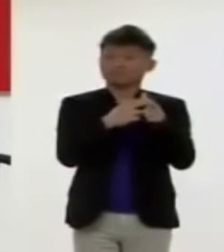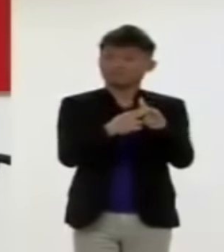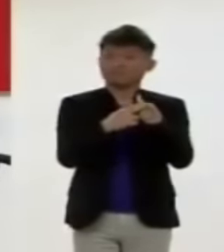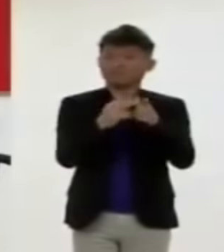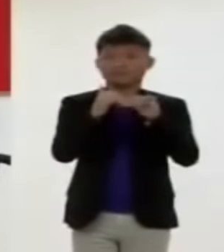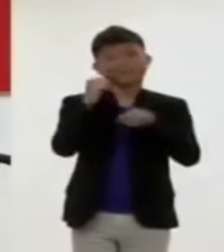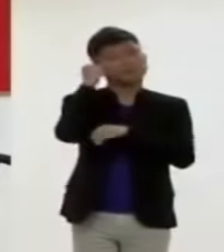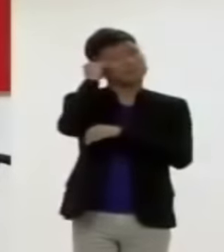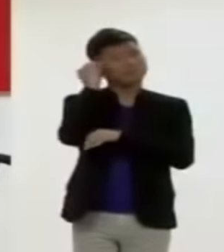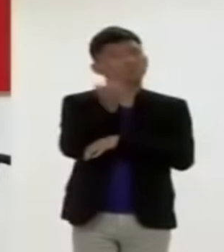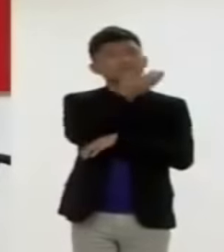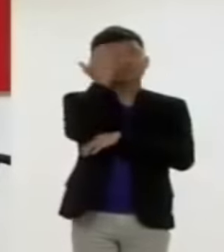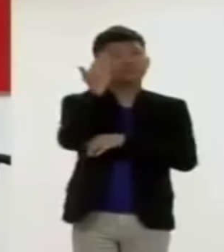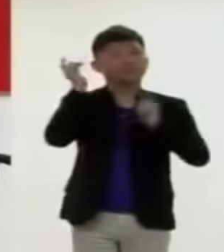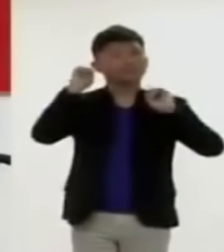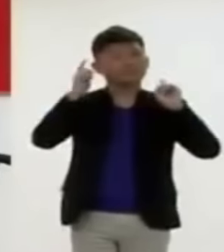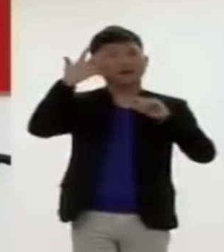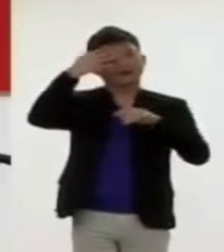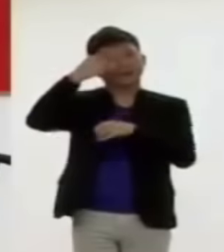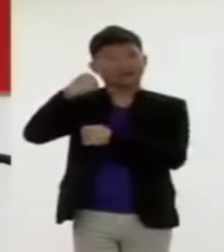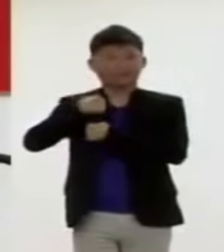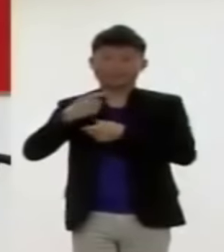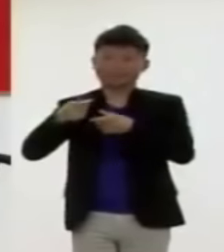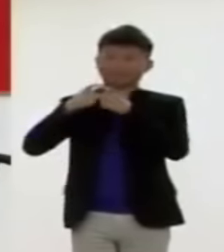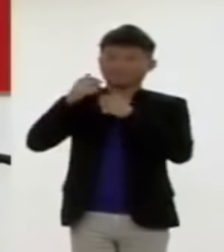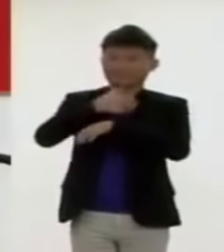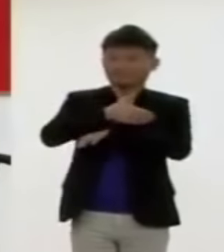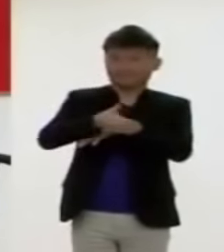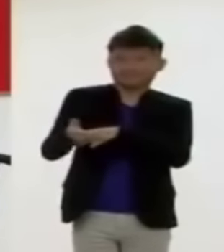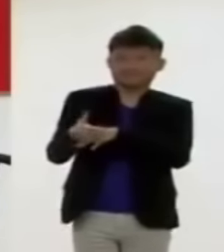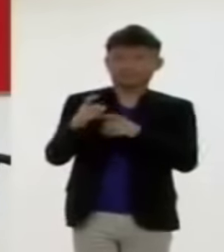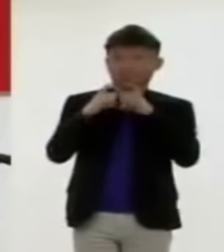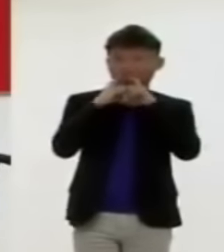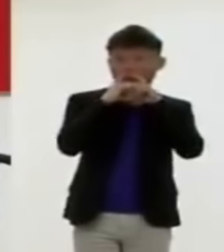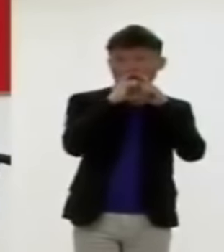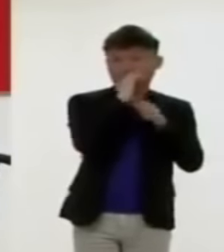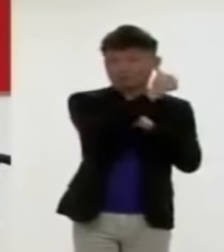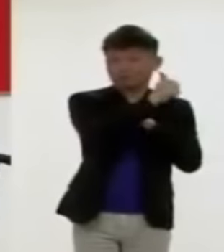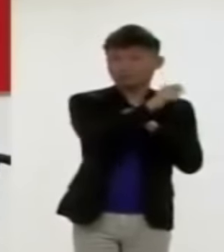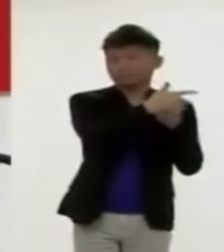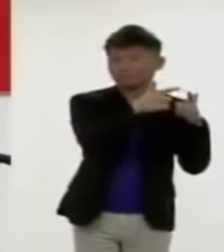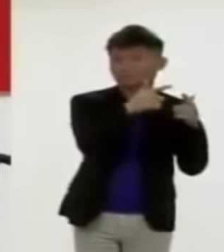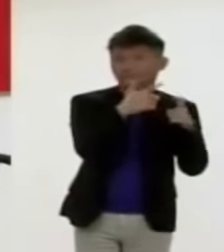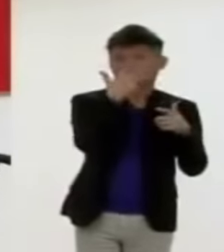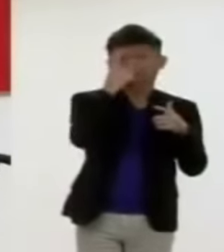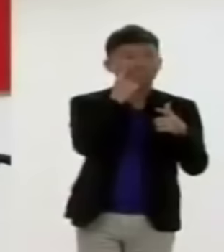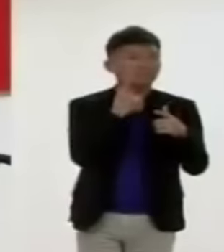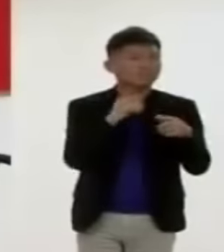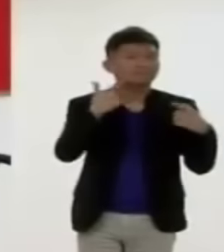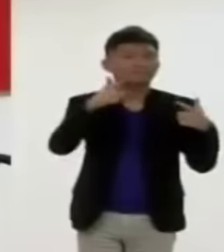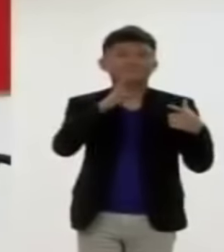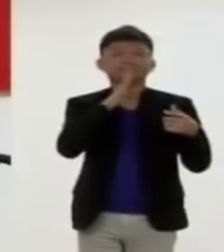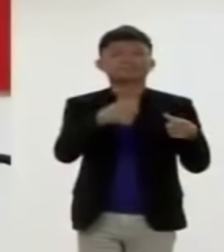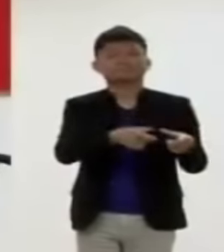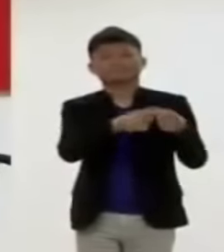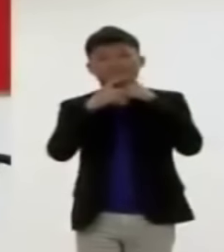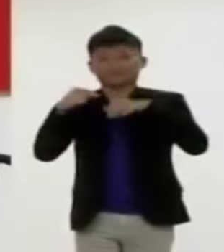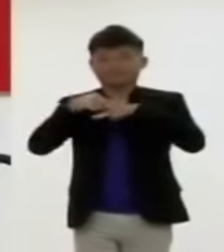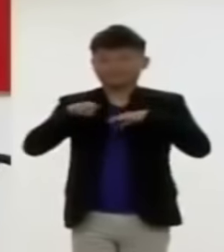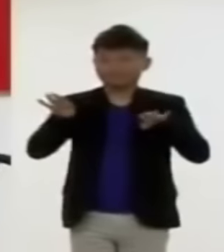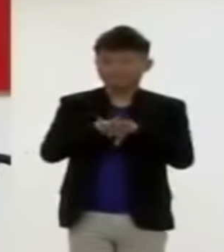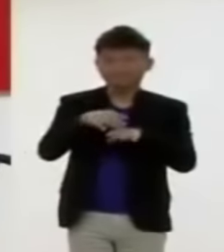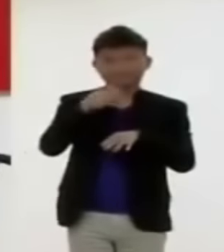旅游，老兵返乡，老兵返乡不是回大陆的老兵返乡，不是悲情，而是回到金门来看金